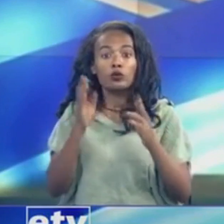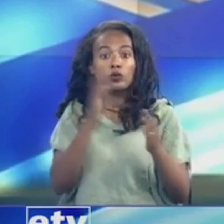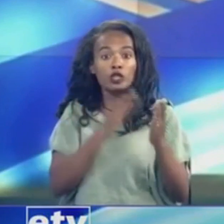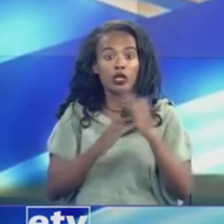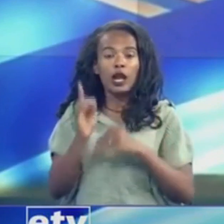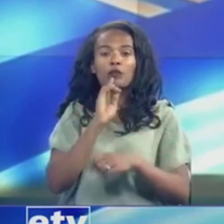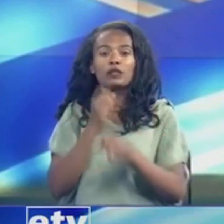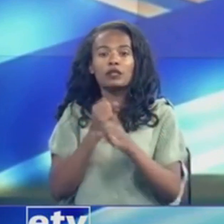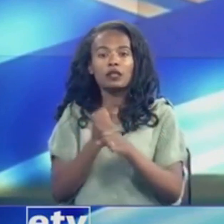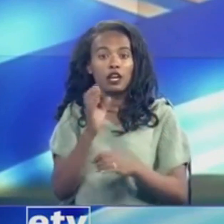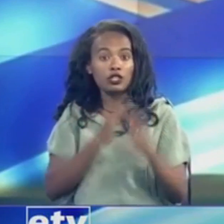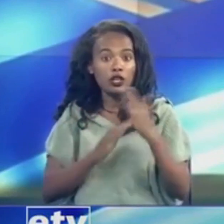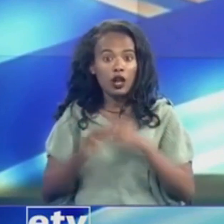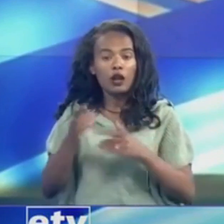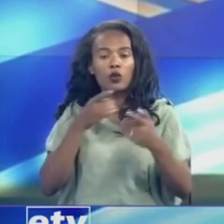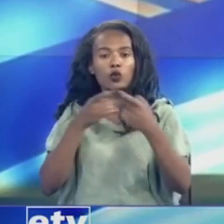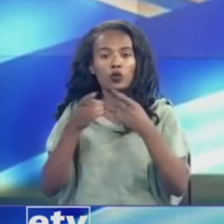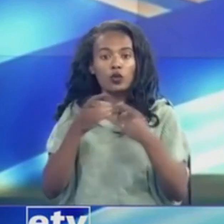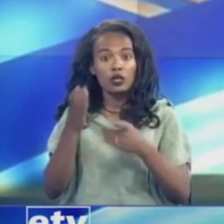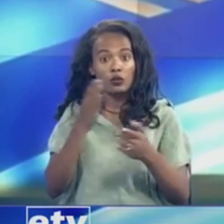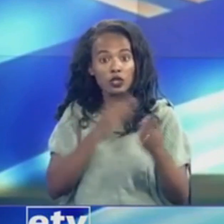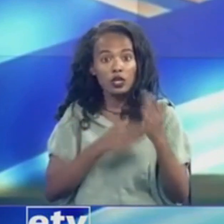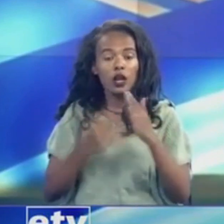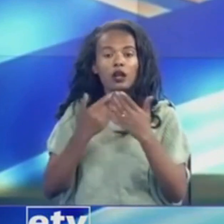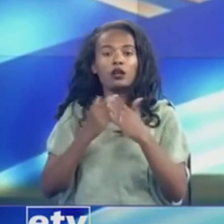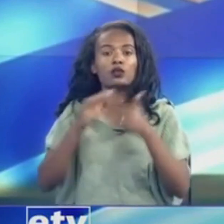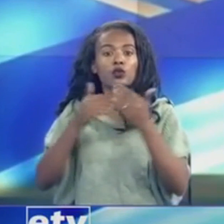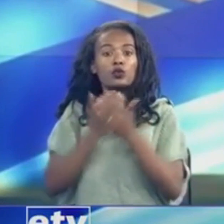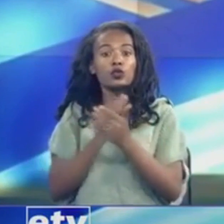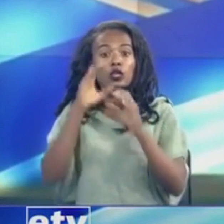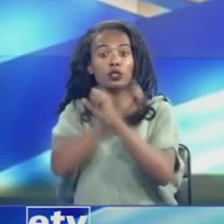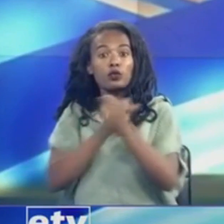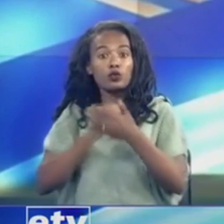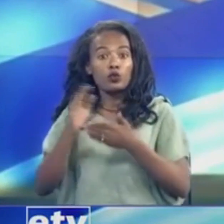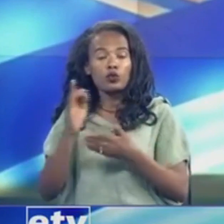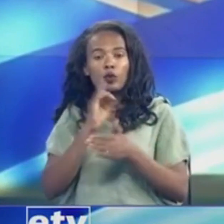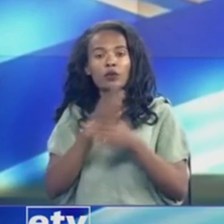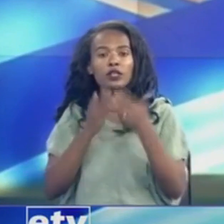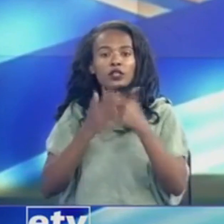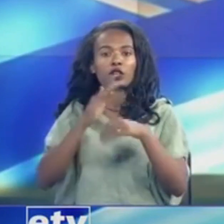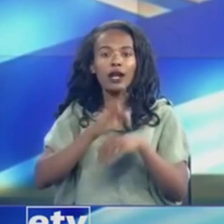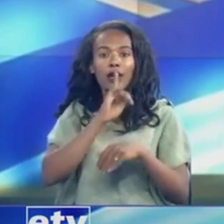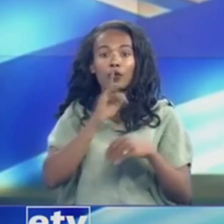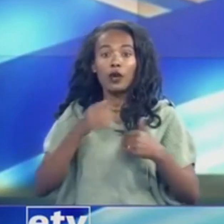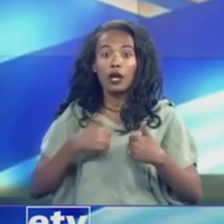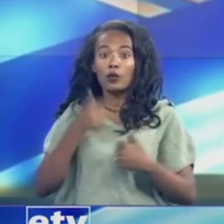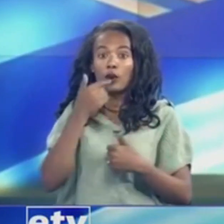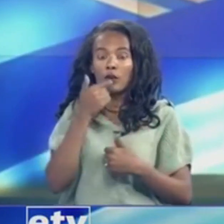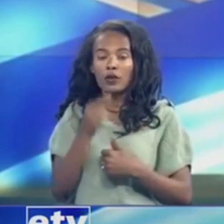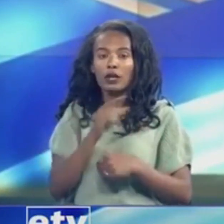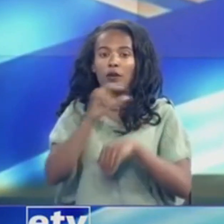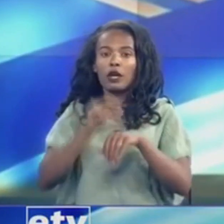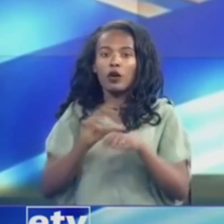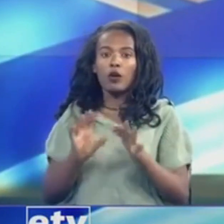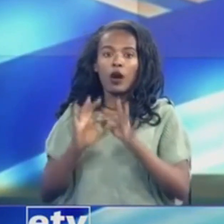ምን ተሰራም ይቸግራል፣ ለኮንትሮሊንግም ይቸግራል። እነሱ ጨርሰው ሲወጡ ያ ነገር በምን ደረጃ ነው ያለው በሚል ብሔራዊ